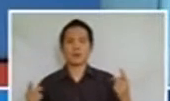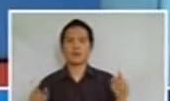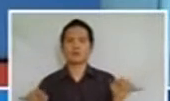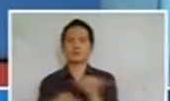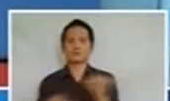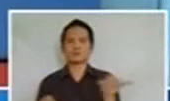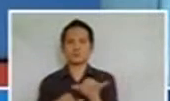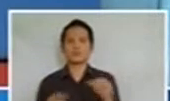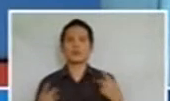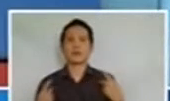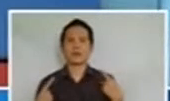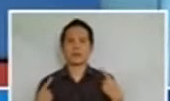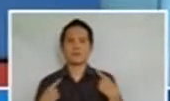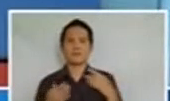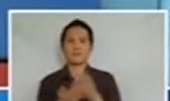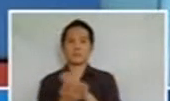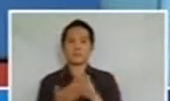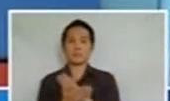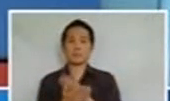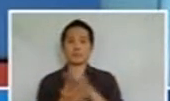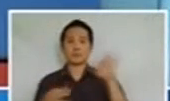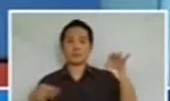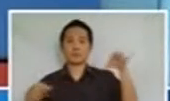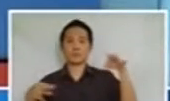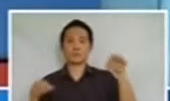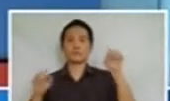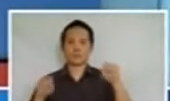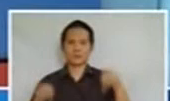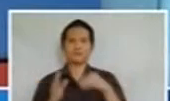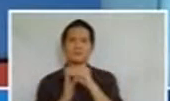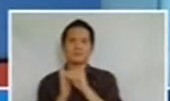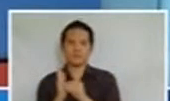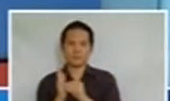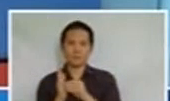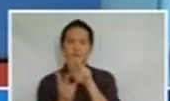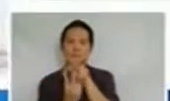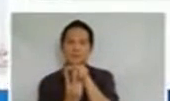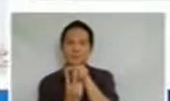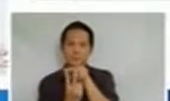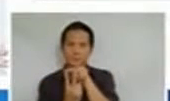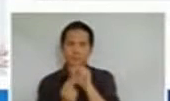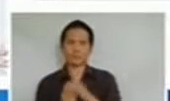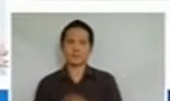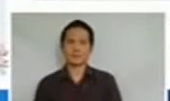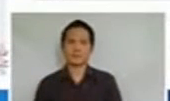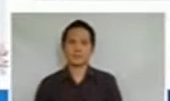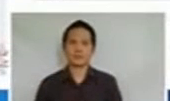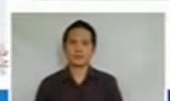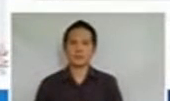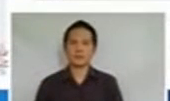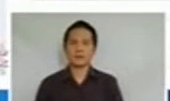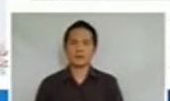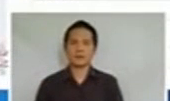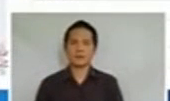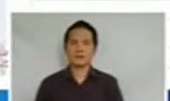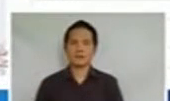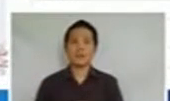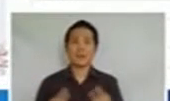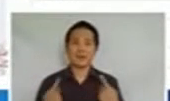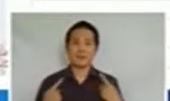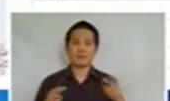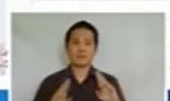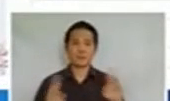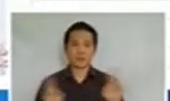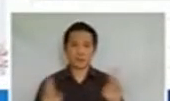mga OFWs? Hindi naman po. Ang hinihingi lang po natin sa kanila